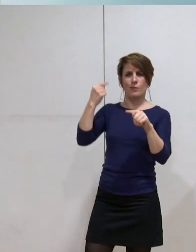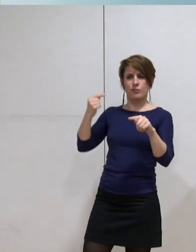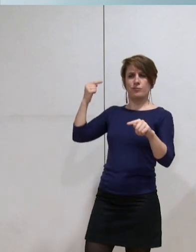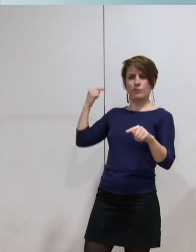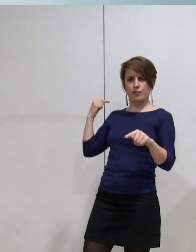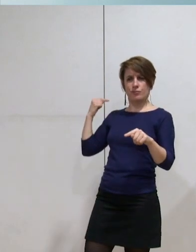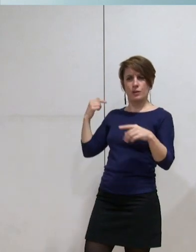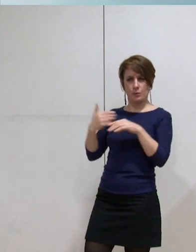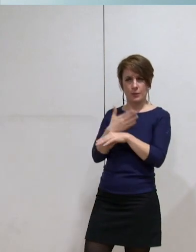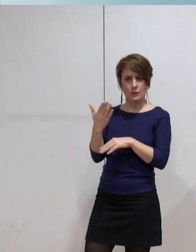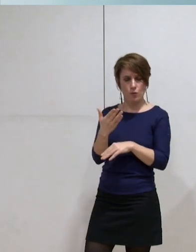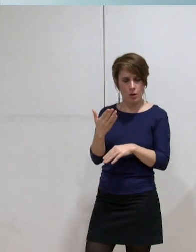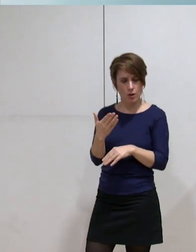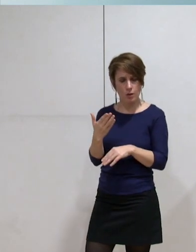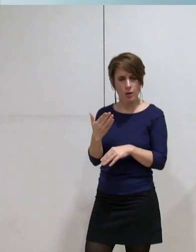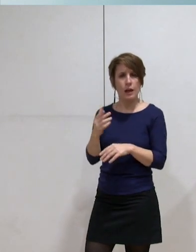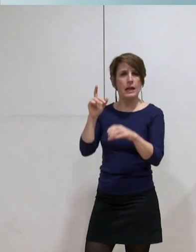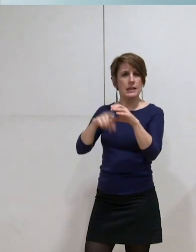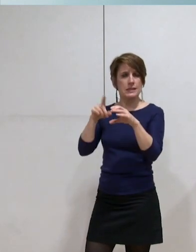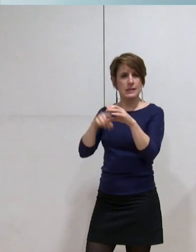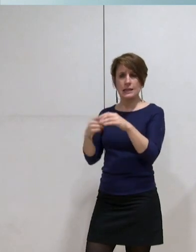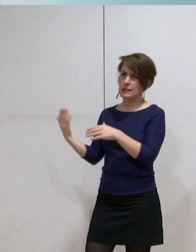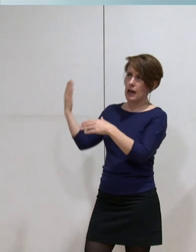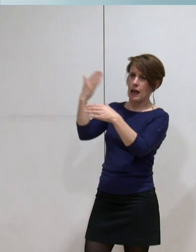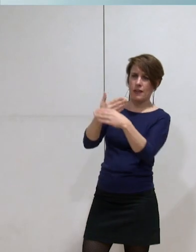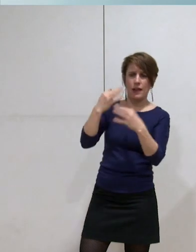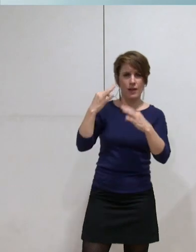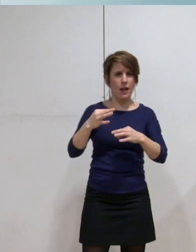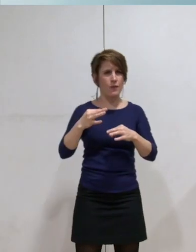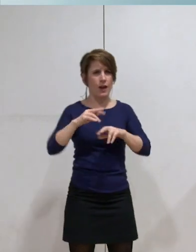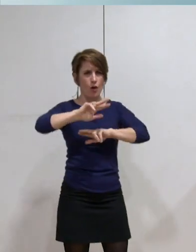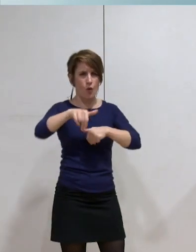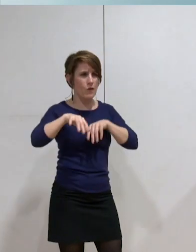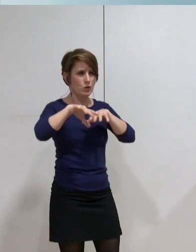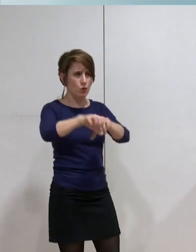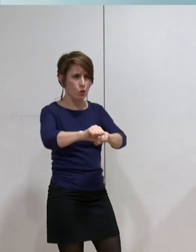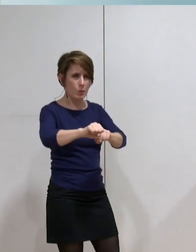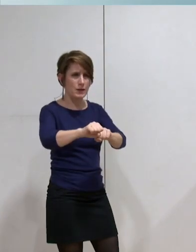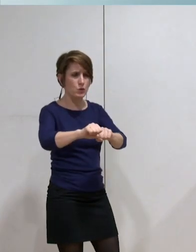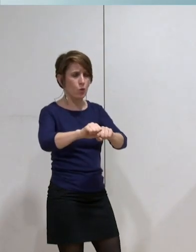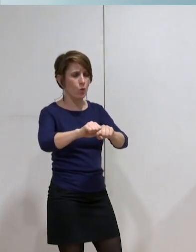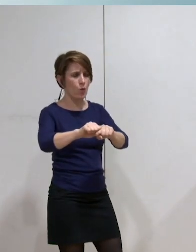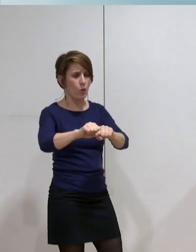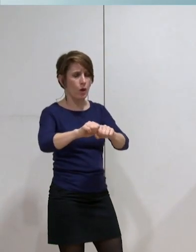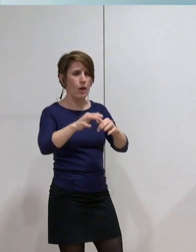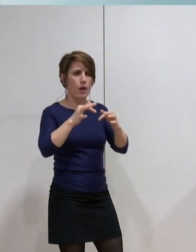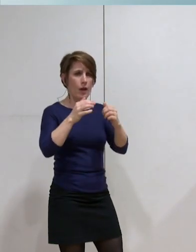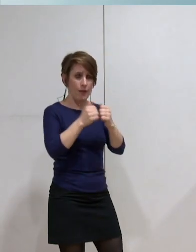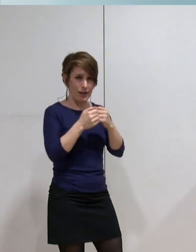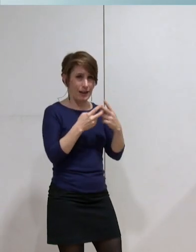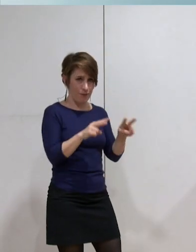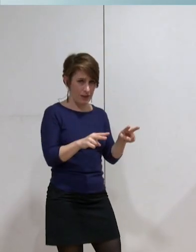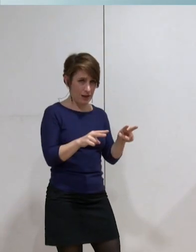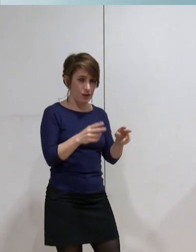syndicat sur les modalité d'occupation et de convention passé entre la ville et ce syndicat sur